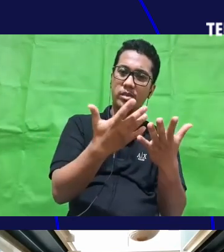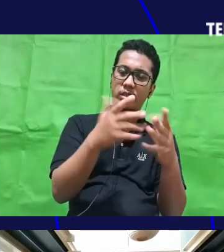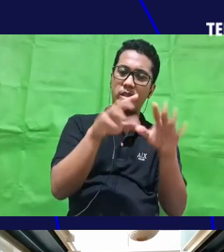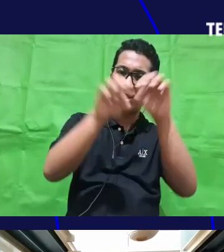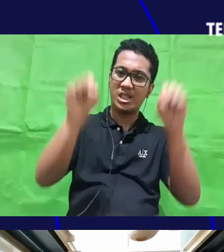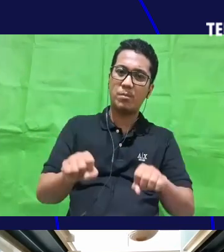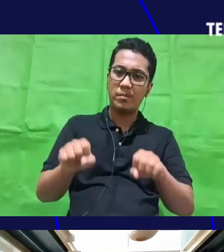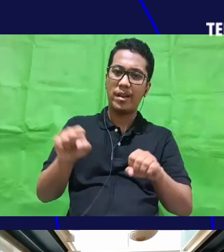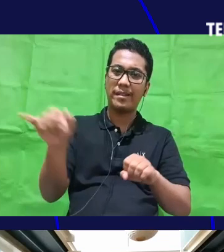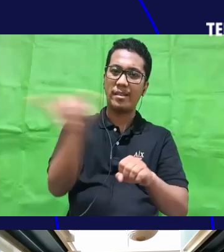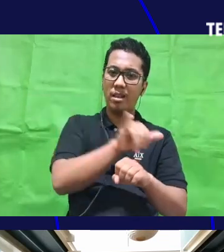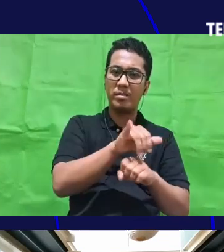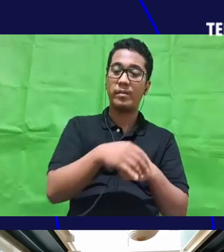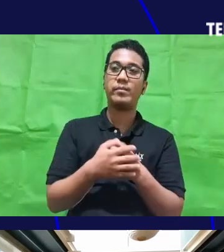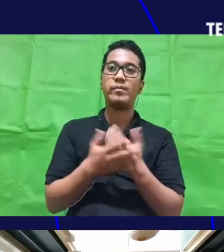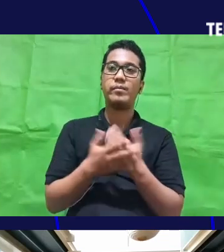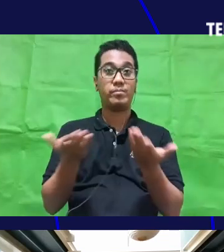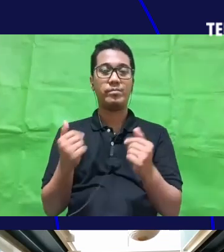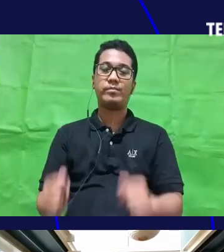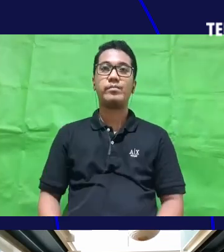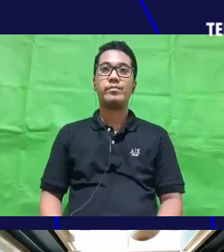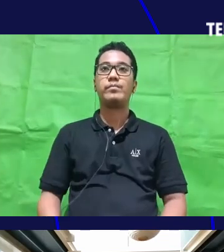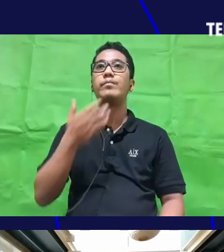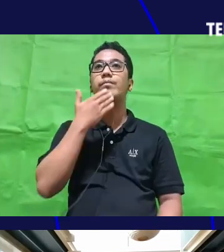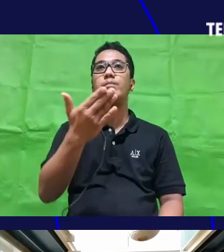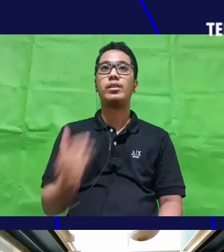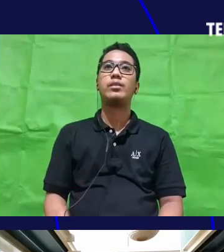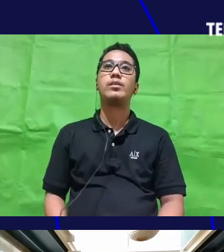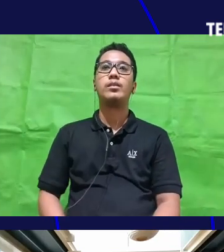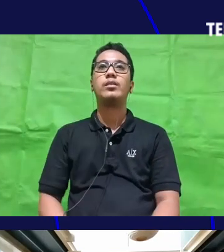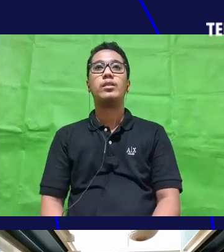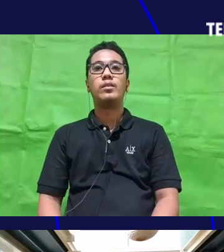gitu. Oke, terima kasih. Mungkin bisa dijawab dulu dari...